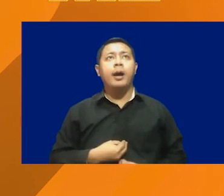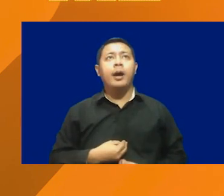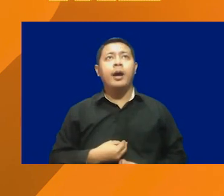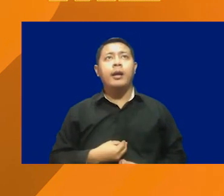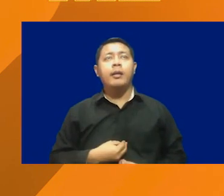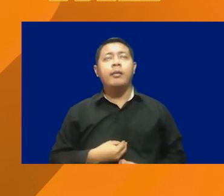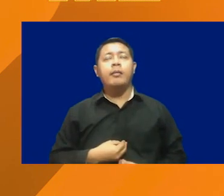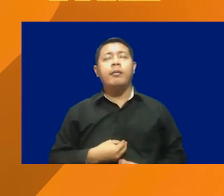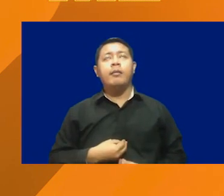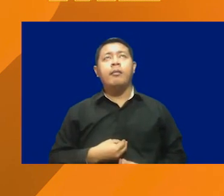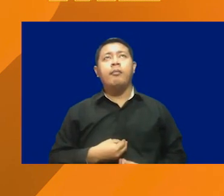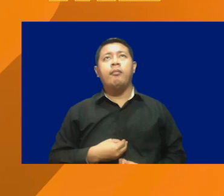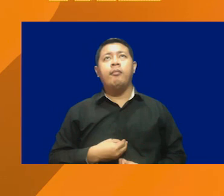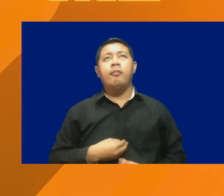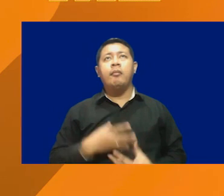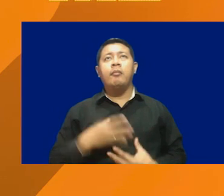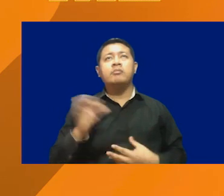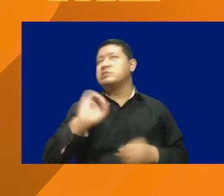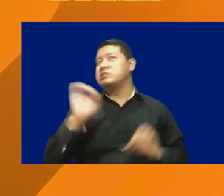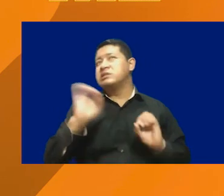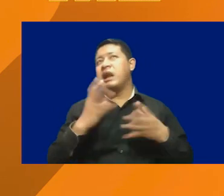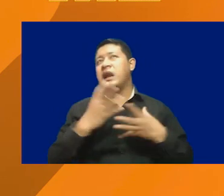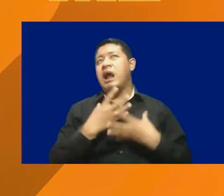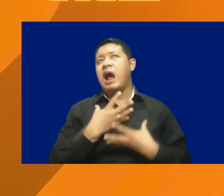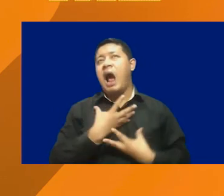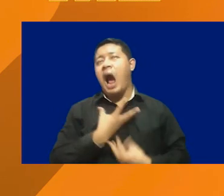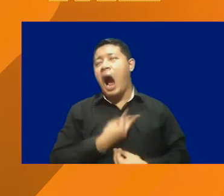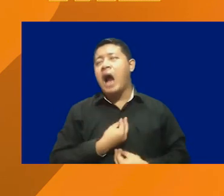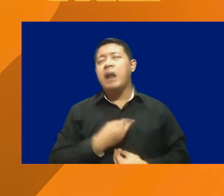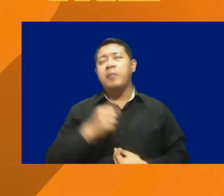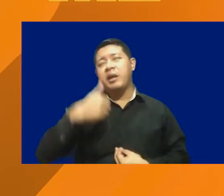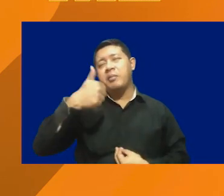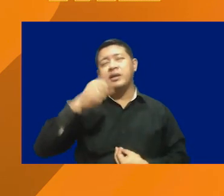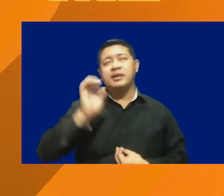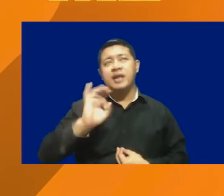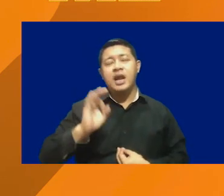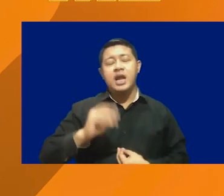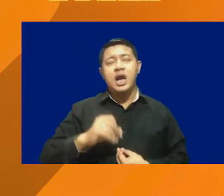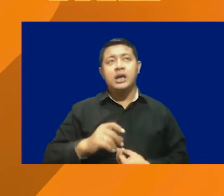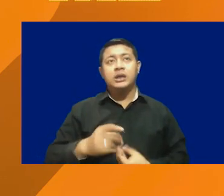Putus asa. Tidak ada sesuatu yang harapan yang baik.